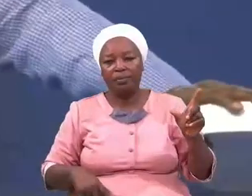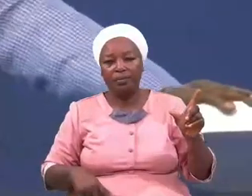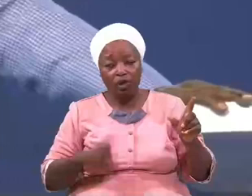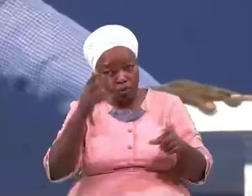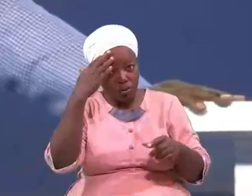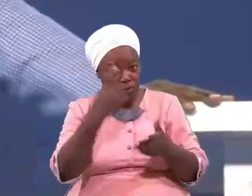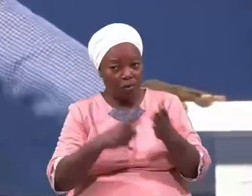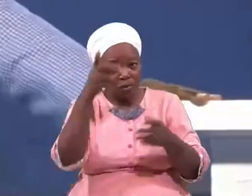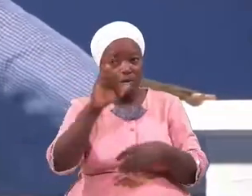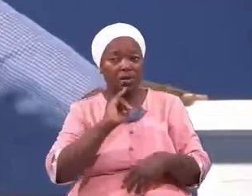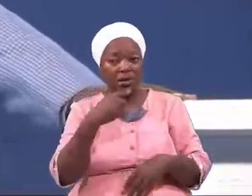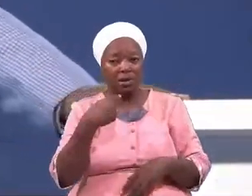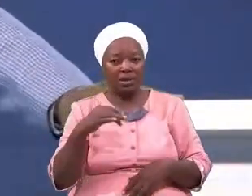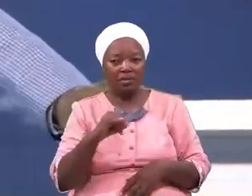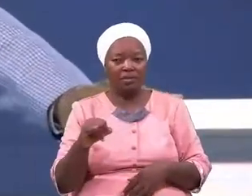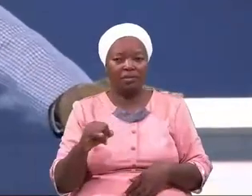Voici ce que le Seigneur dit ici.